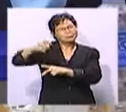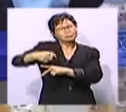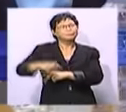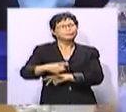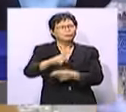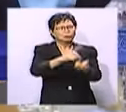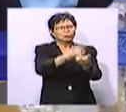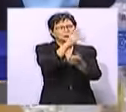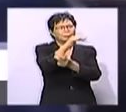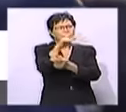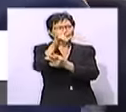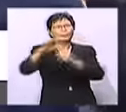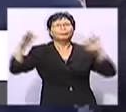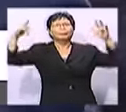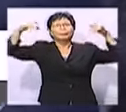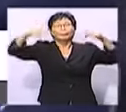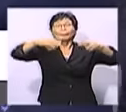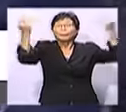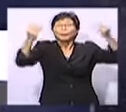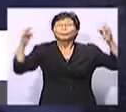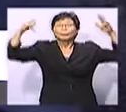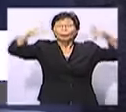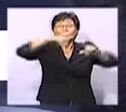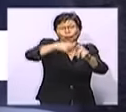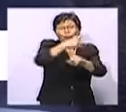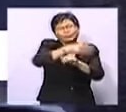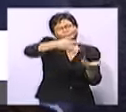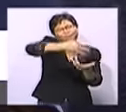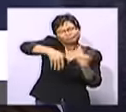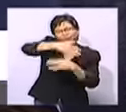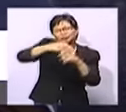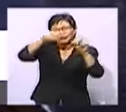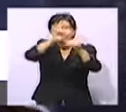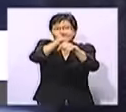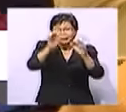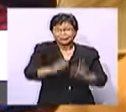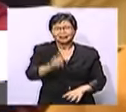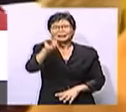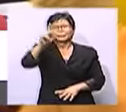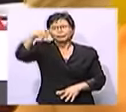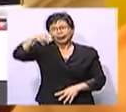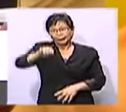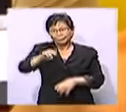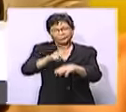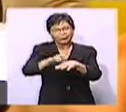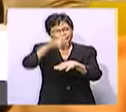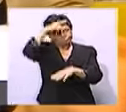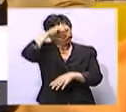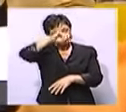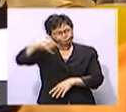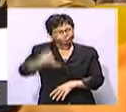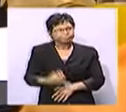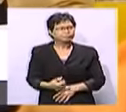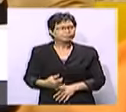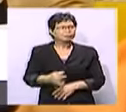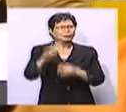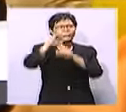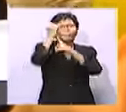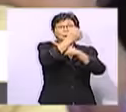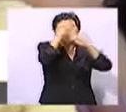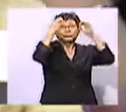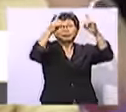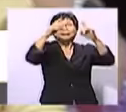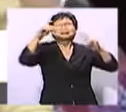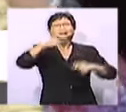Dr. Mazli menghadiri Majlis Perhimpunan Bulanan dan ramah mesra bersama warga Kementerian Pendidikan di Putrajaya. Persatuan